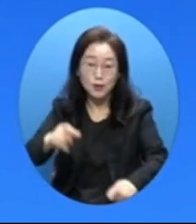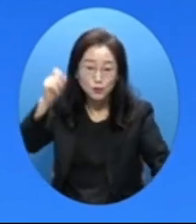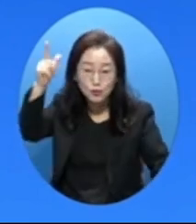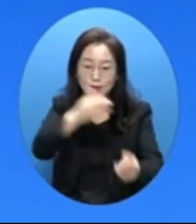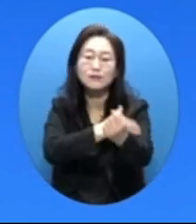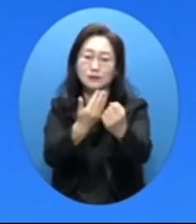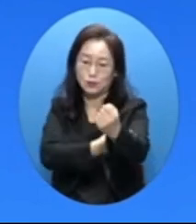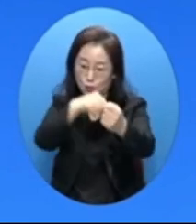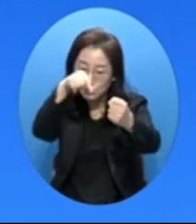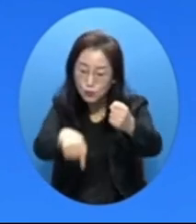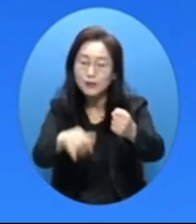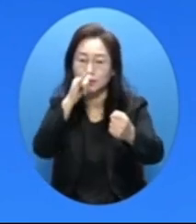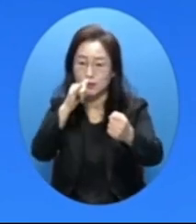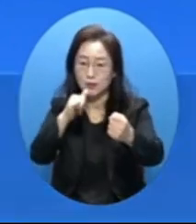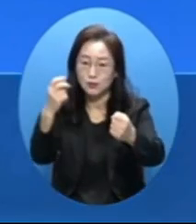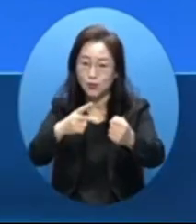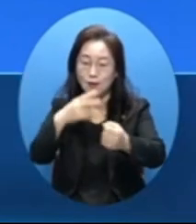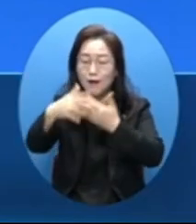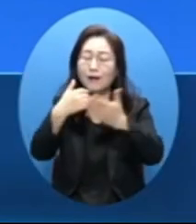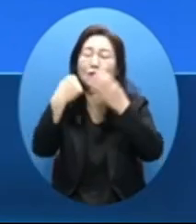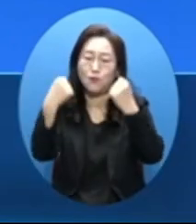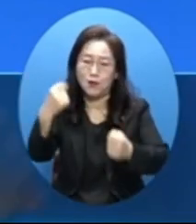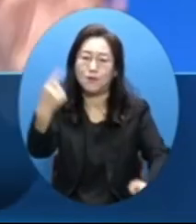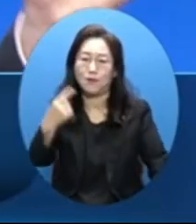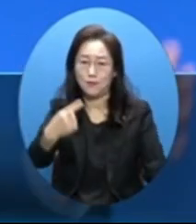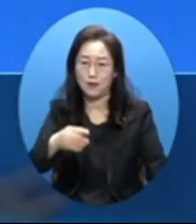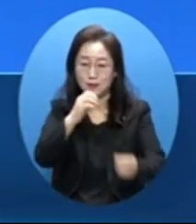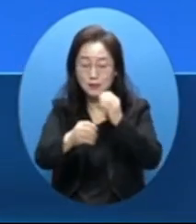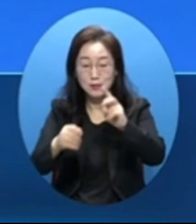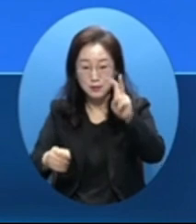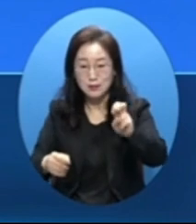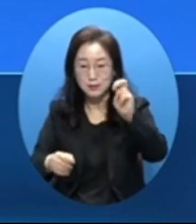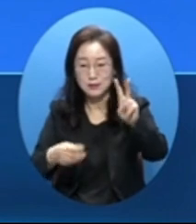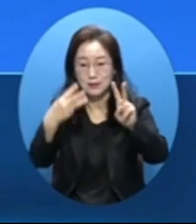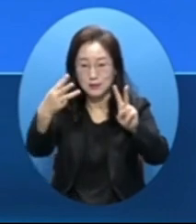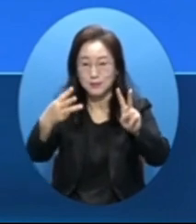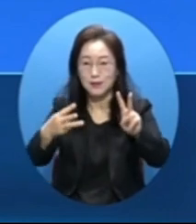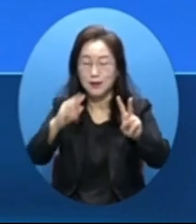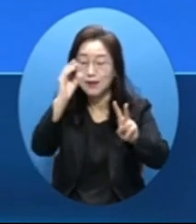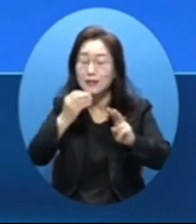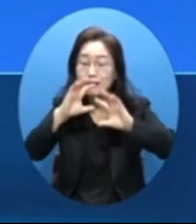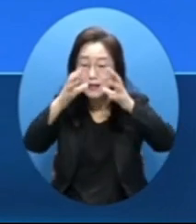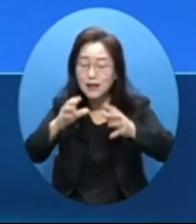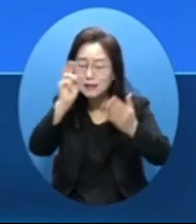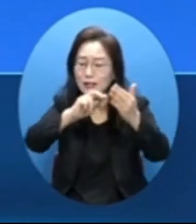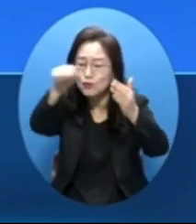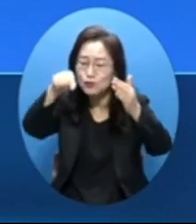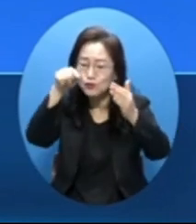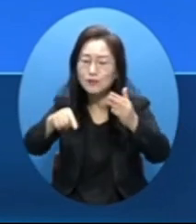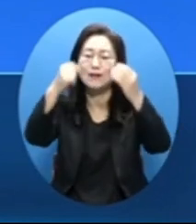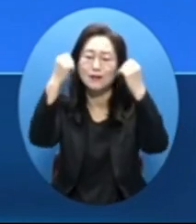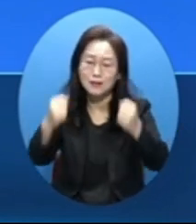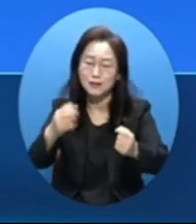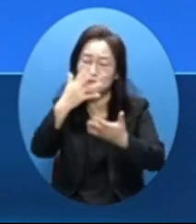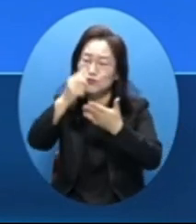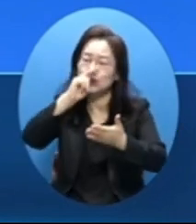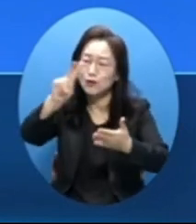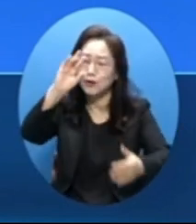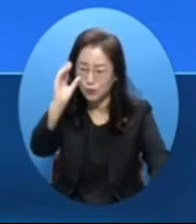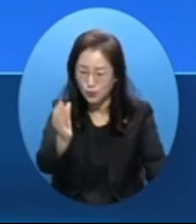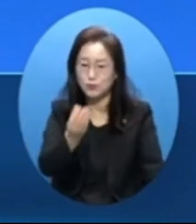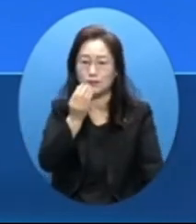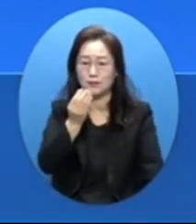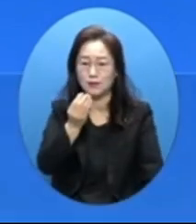하나님이 거하고 계십니다 시편 22편 3절을 말씀합니다 이스라엘의 찬송 중에 계시는지요 주는 거룩하신이다